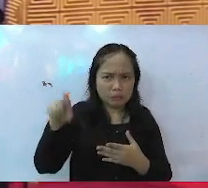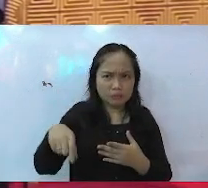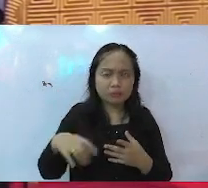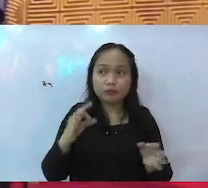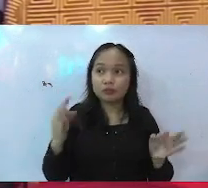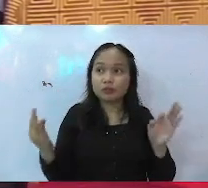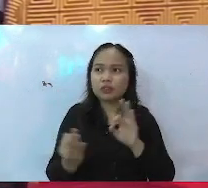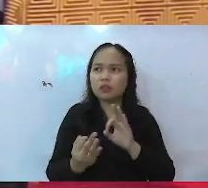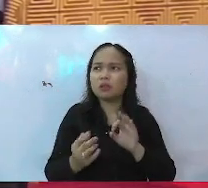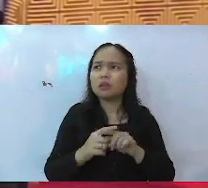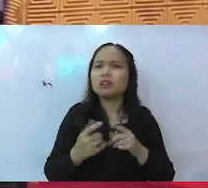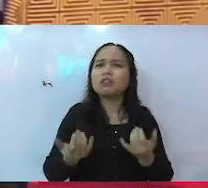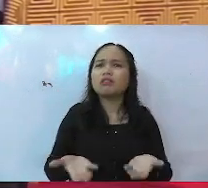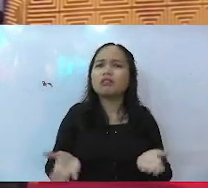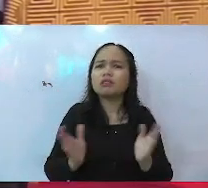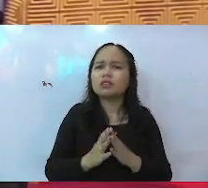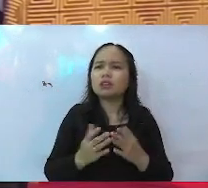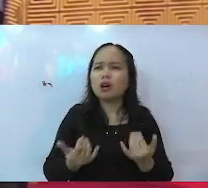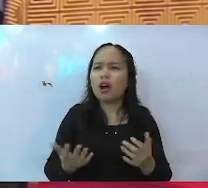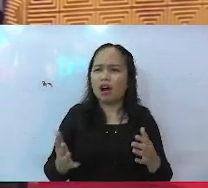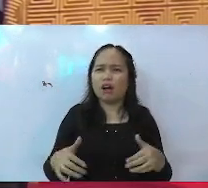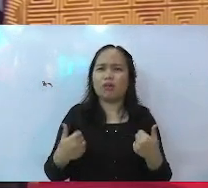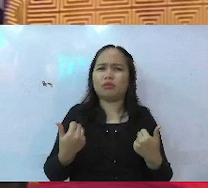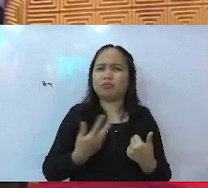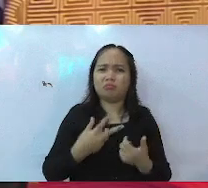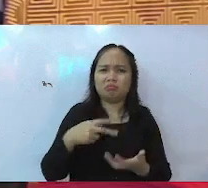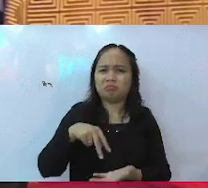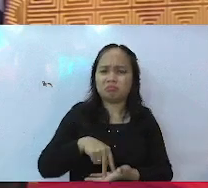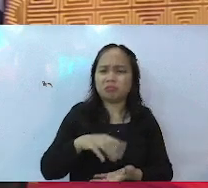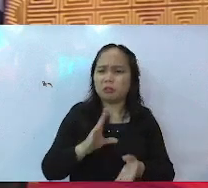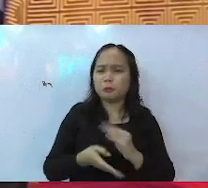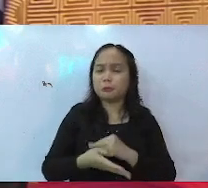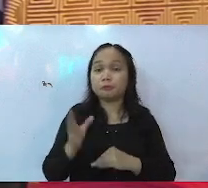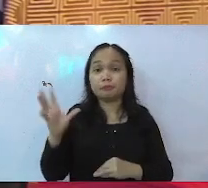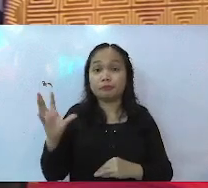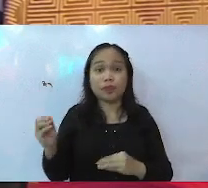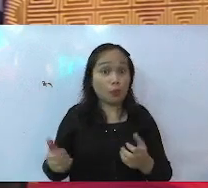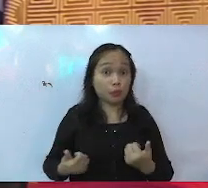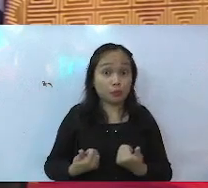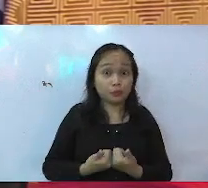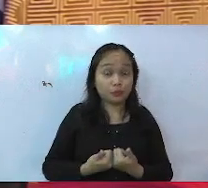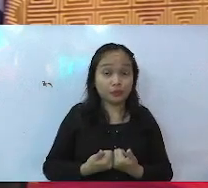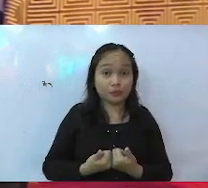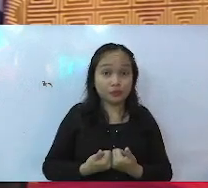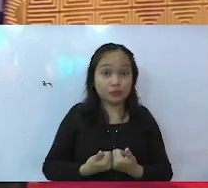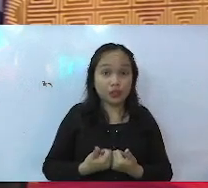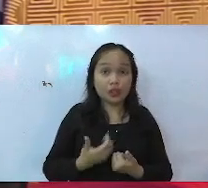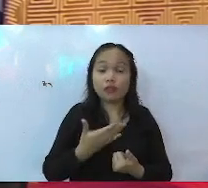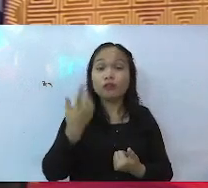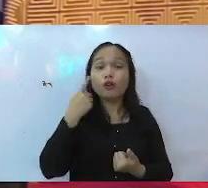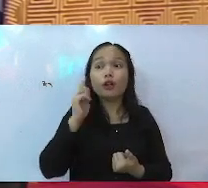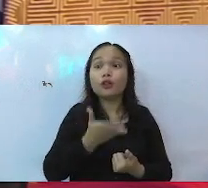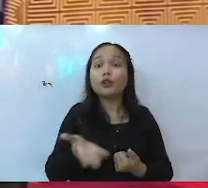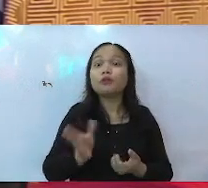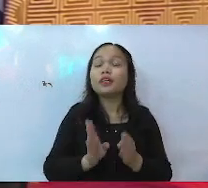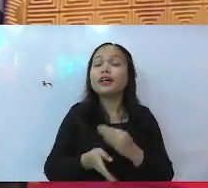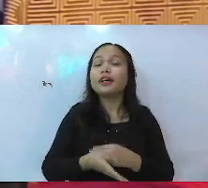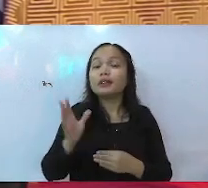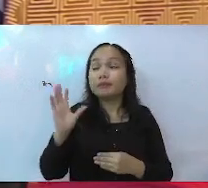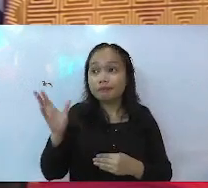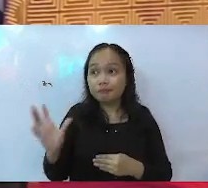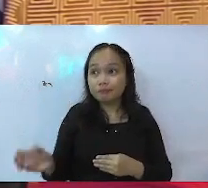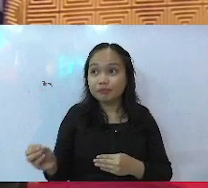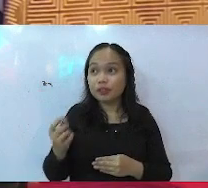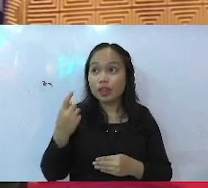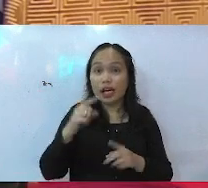tanong nila Paano kami mag-stand up Paano kami mag-stand out isa lang You stand up para makapag-start ka bilang isang